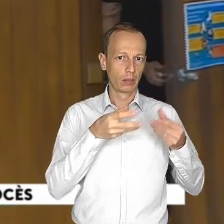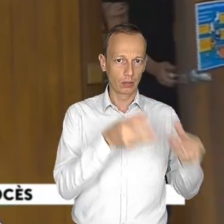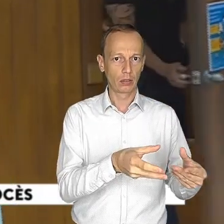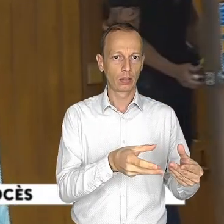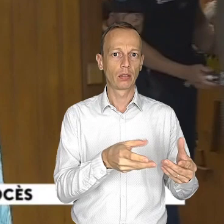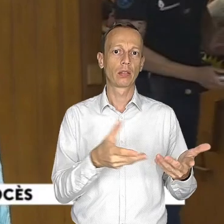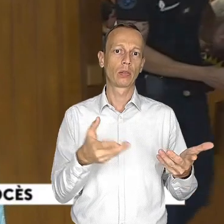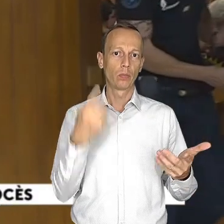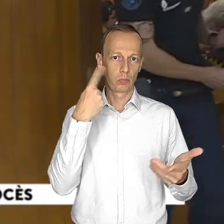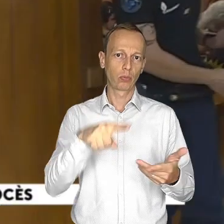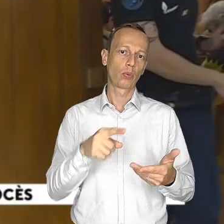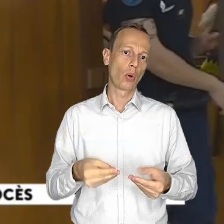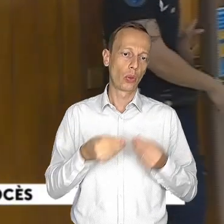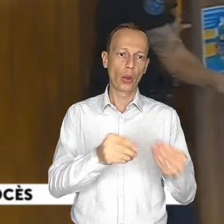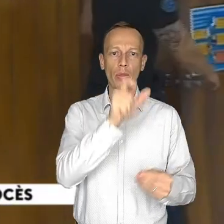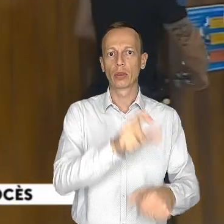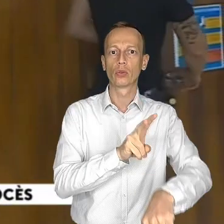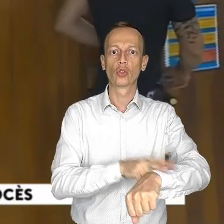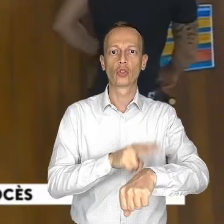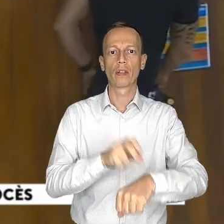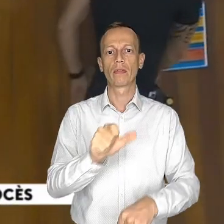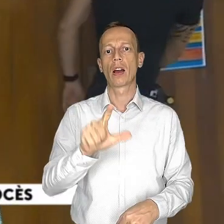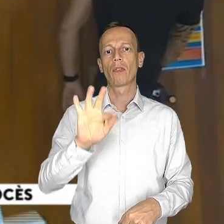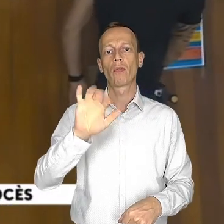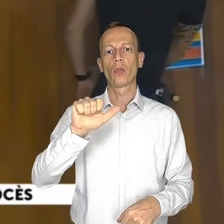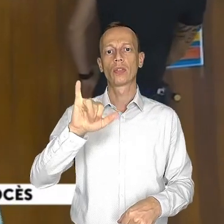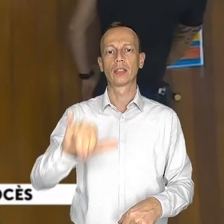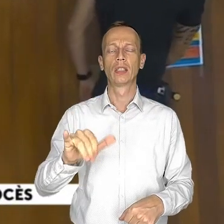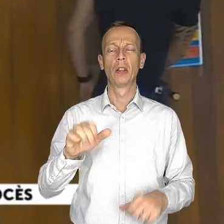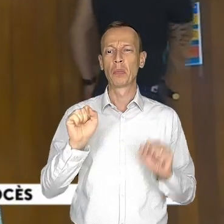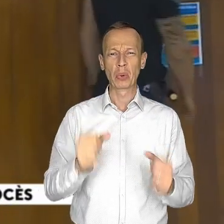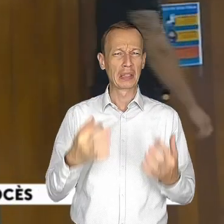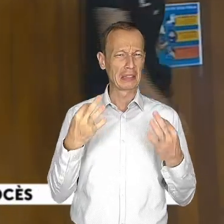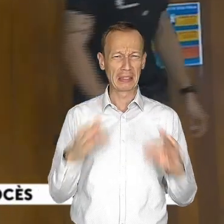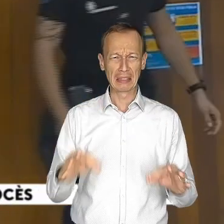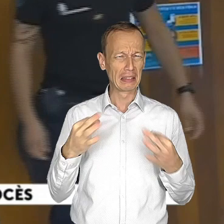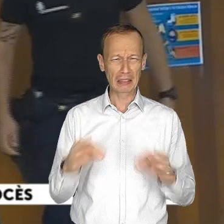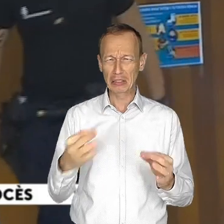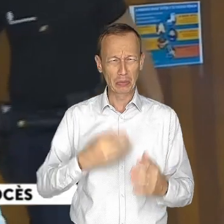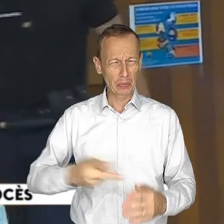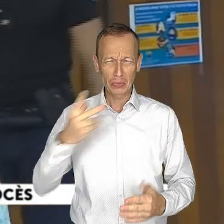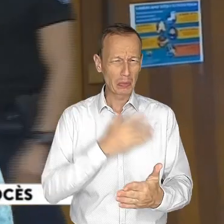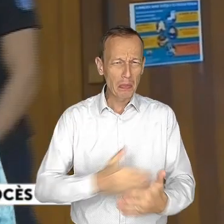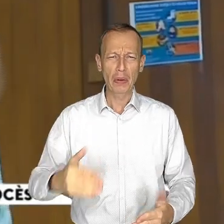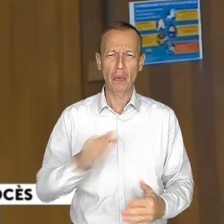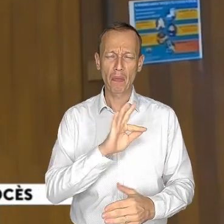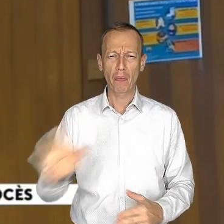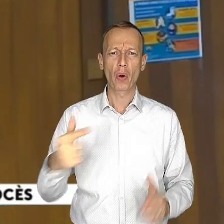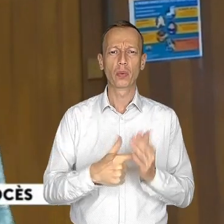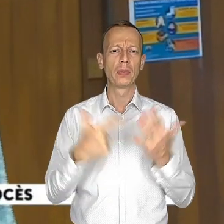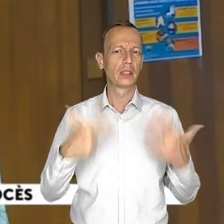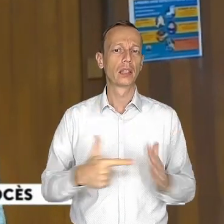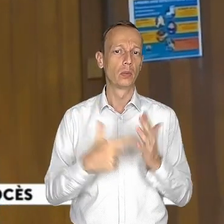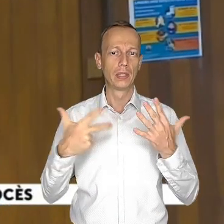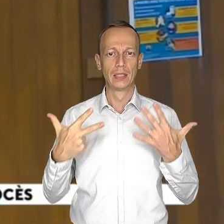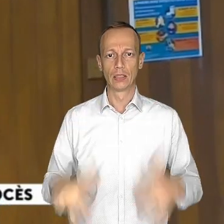transmis à Tamatoa Alfonsi, soit des dizaines et des dizaines de millions de francs entre 2017 et 2018.